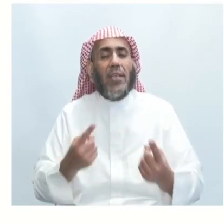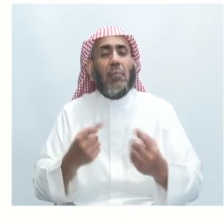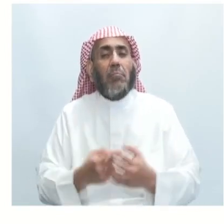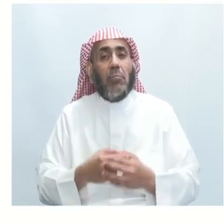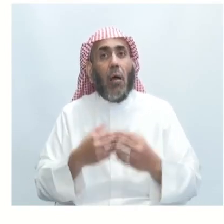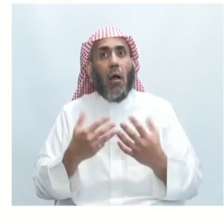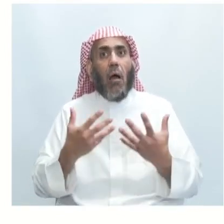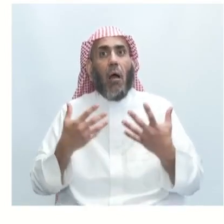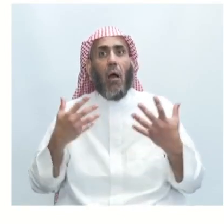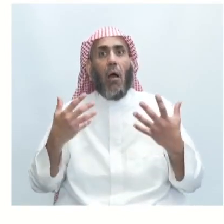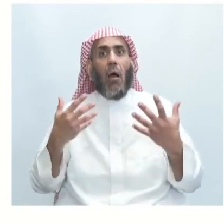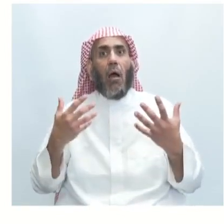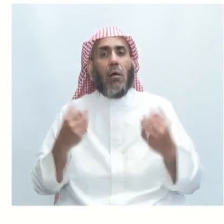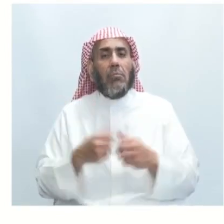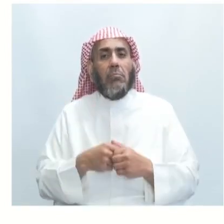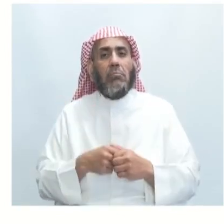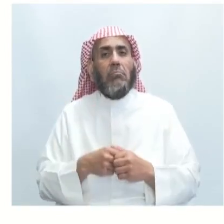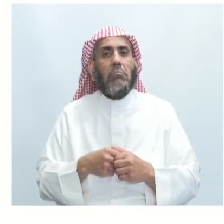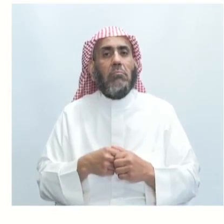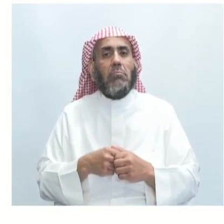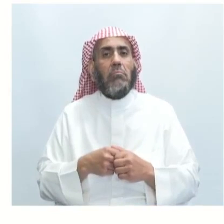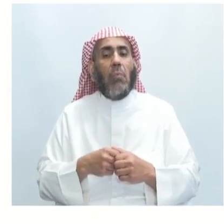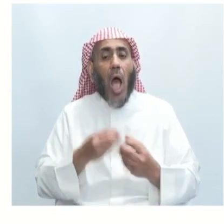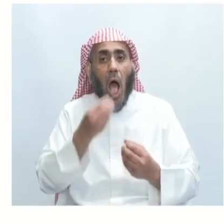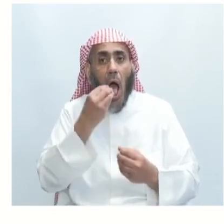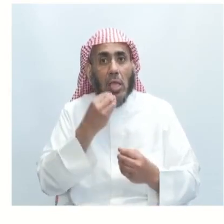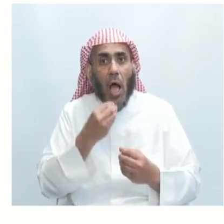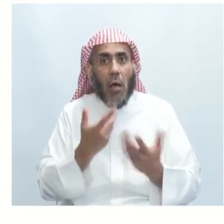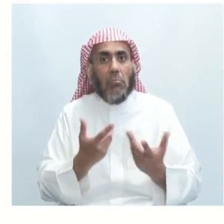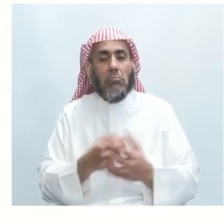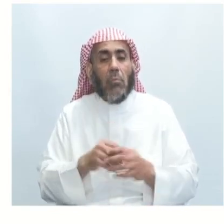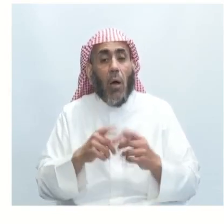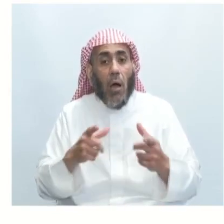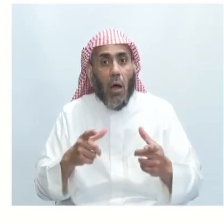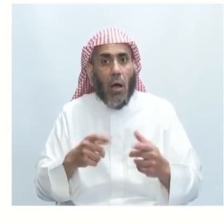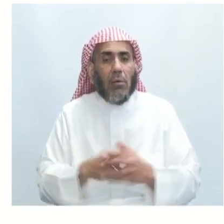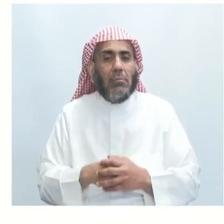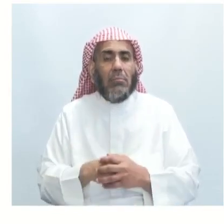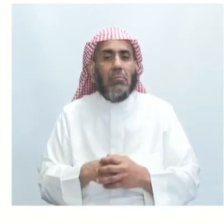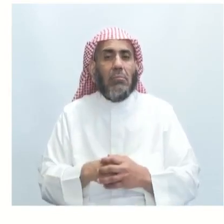يلفت انتباهك الطعام او يلفت انتباهك